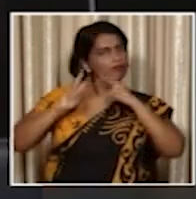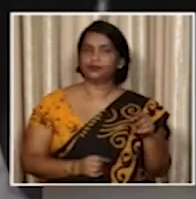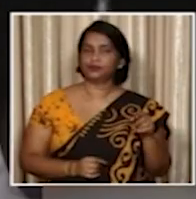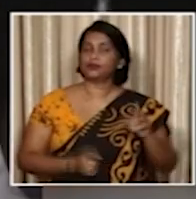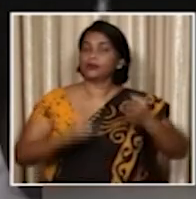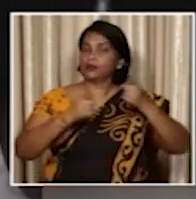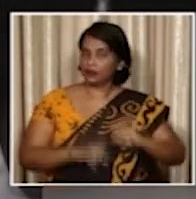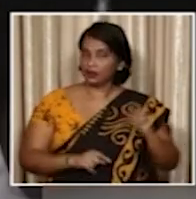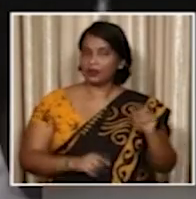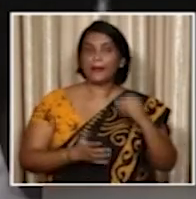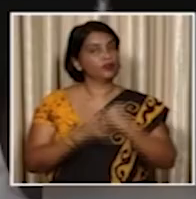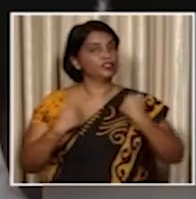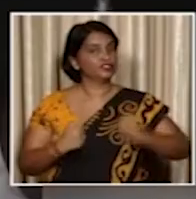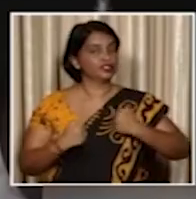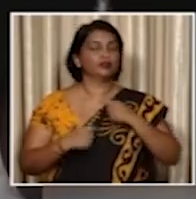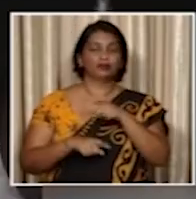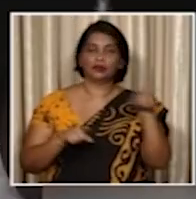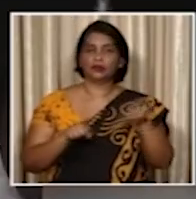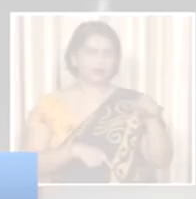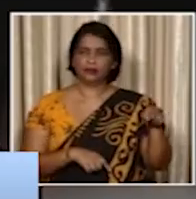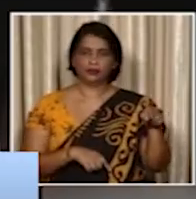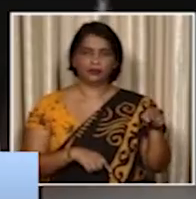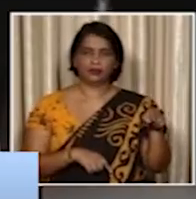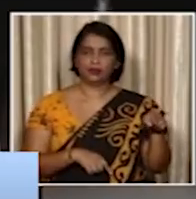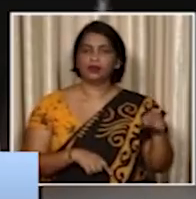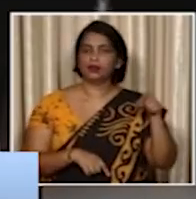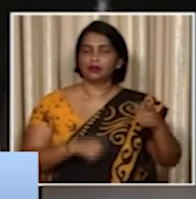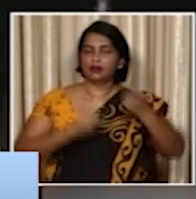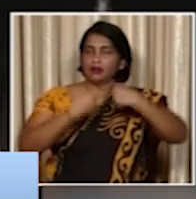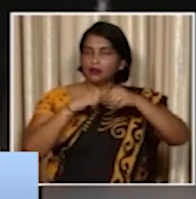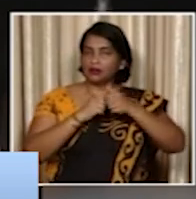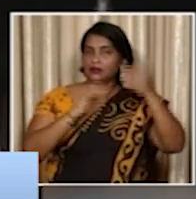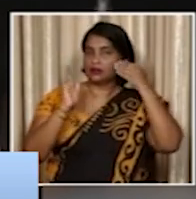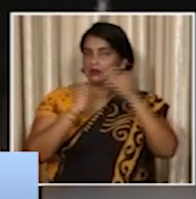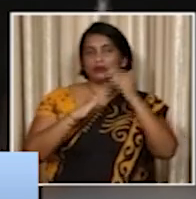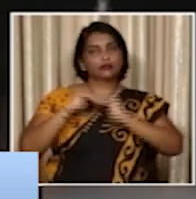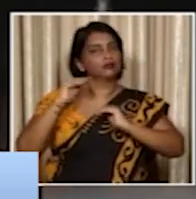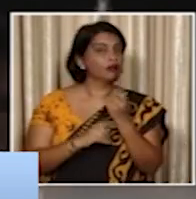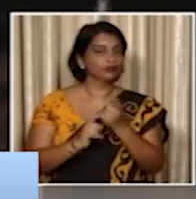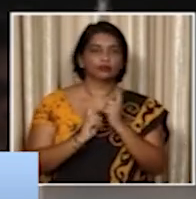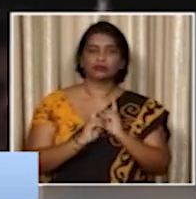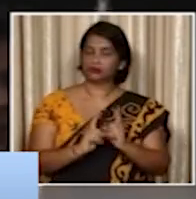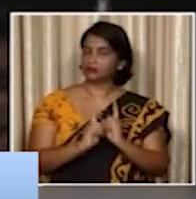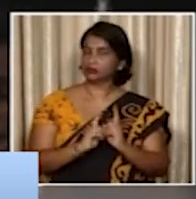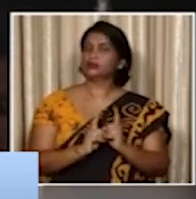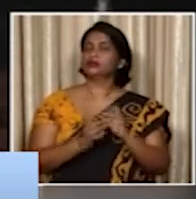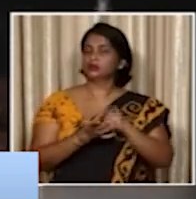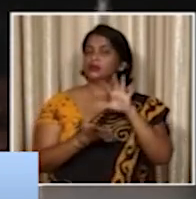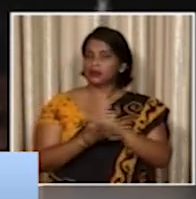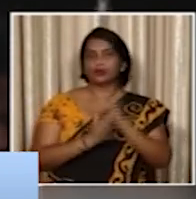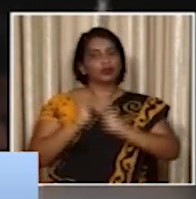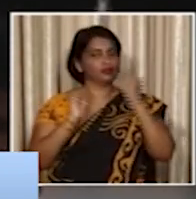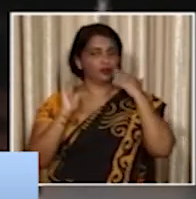තියෙනවද? මහබැංකුවේ අධිපතිතුමා කිසිම අවස්ථාවක මේ ප්‍රතිව්‍යුහගත කරන ක්‍රියාවලිය සහ ආර්ථිකය ස්ථායීකරණ